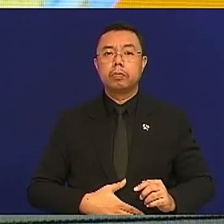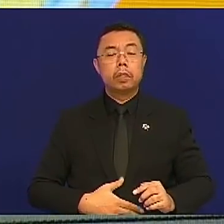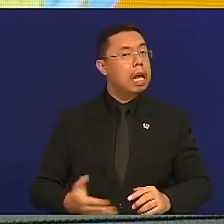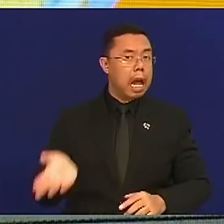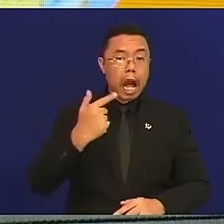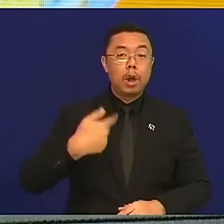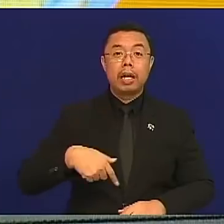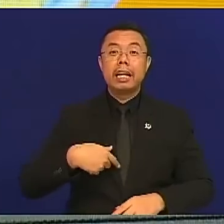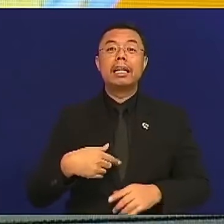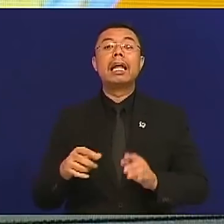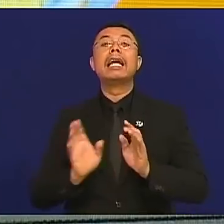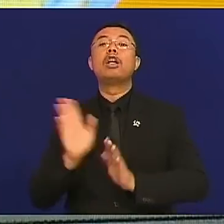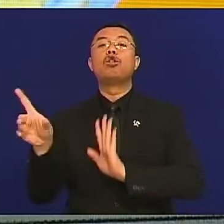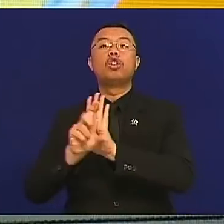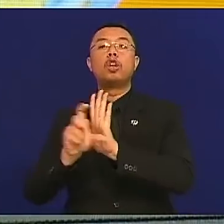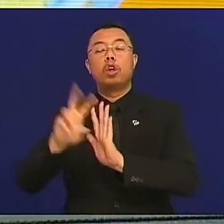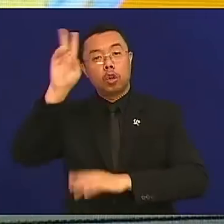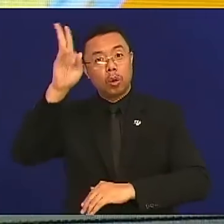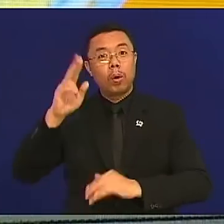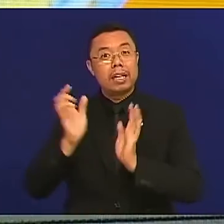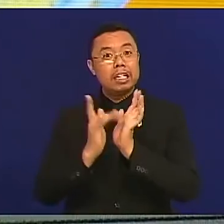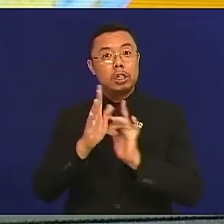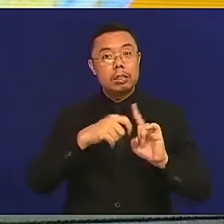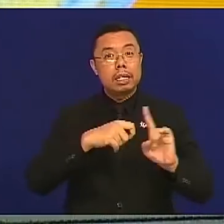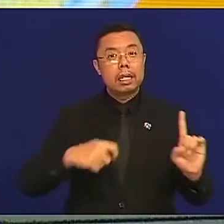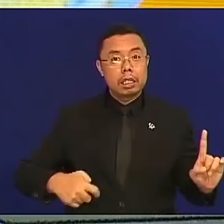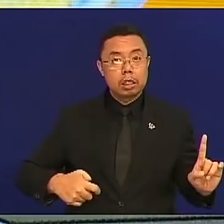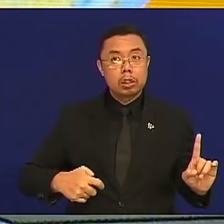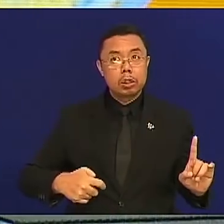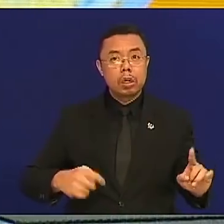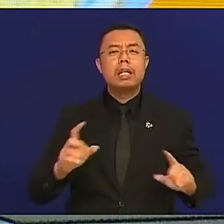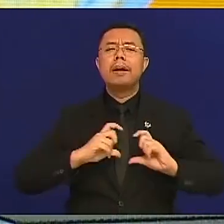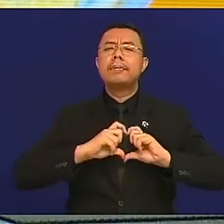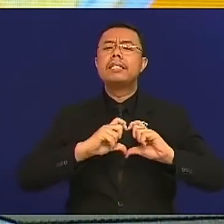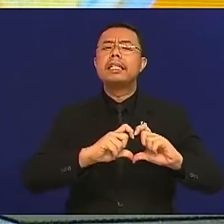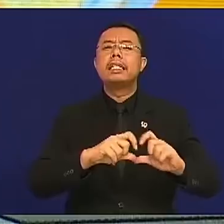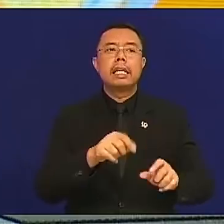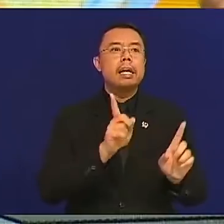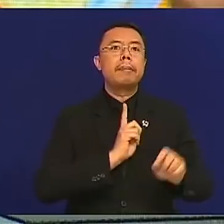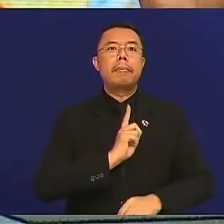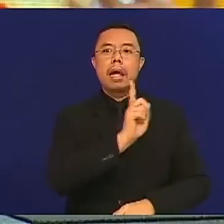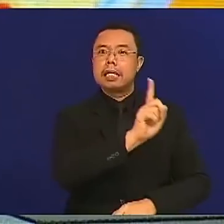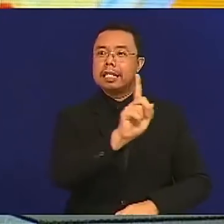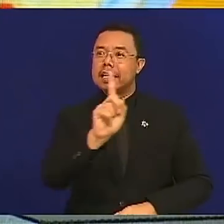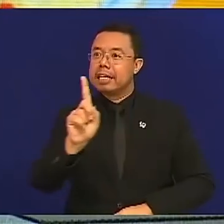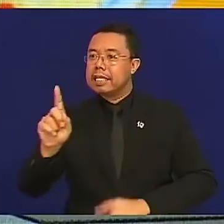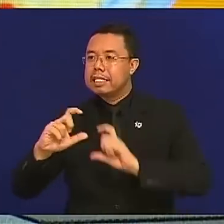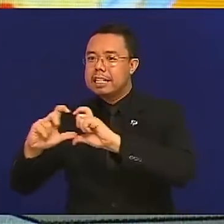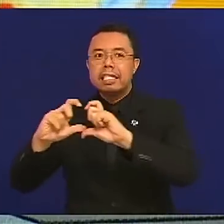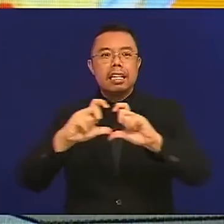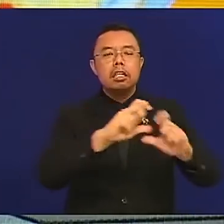Mari kita meneladani Tuhan kita Yesus Kristus yang mencintai individu ke